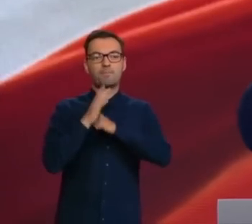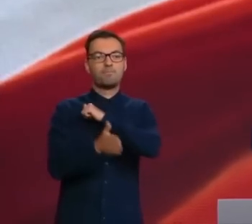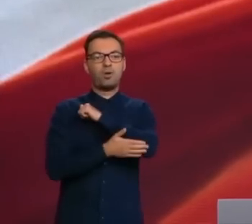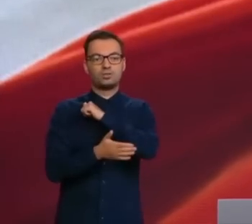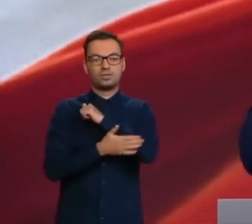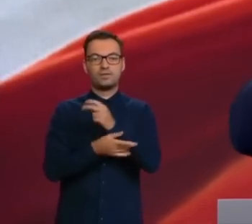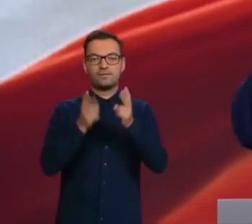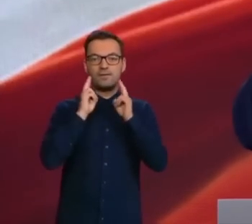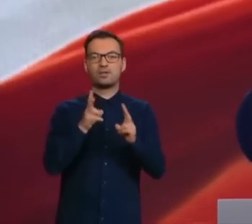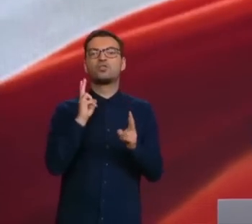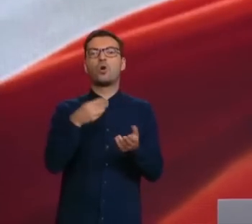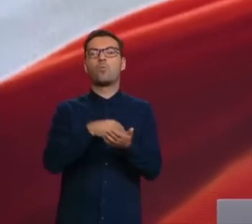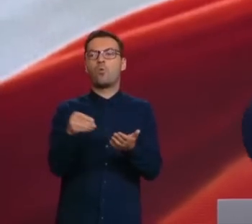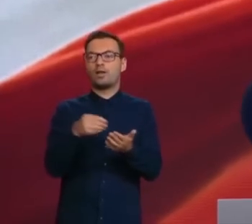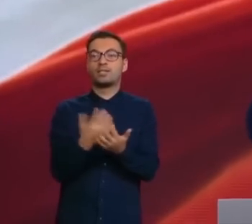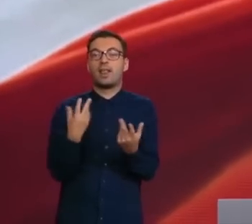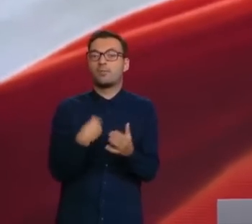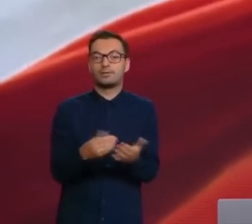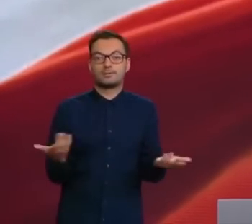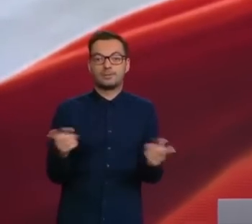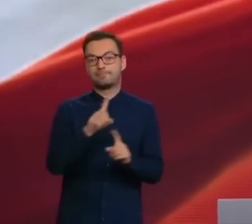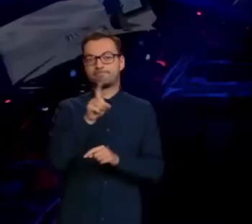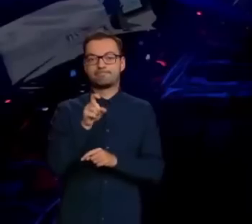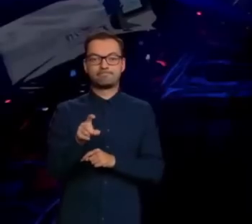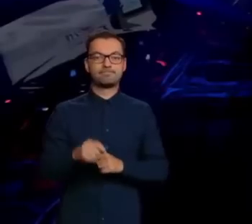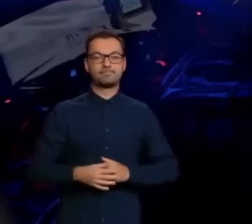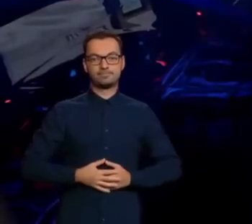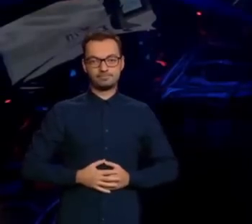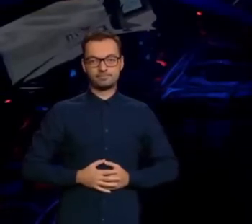faktów, jak kto za to ma zapłacić i ile, nie ustalił.